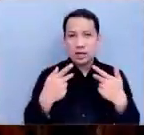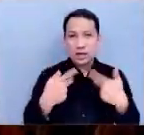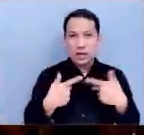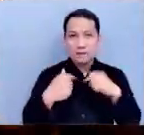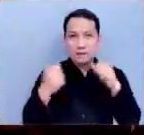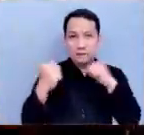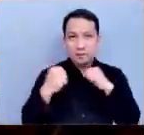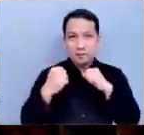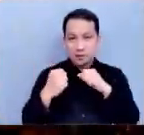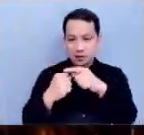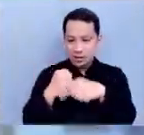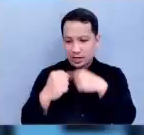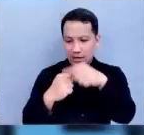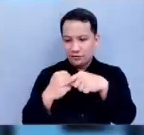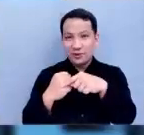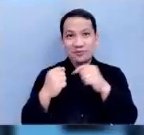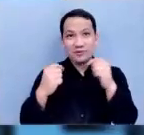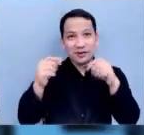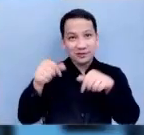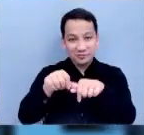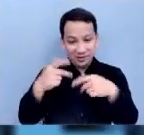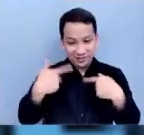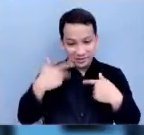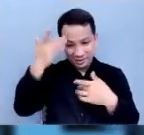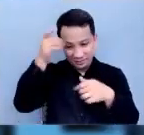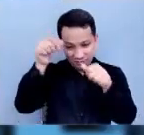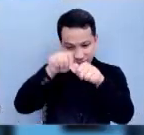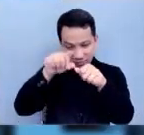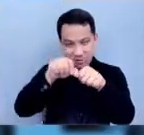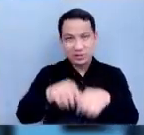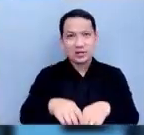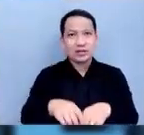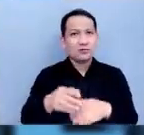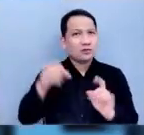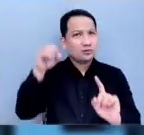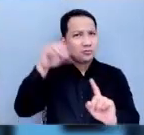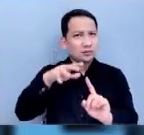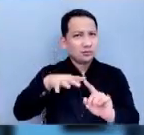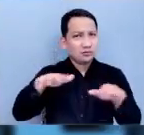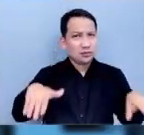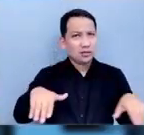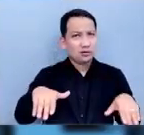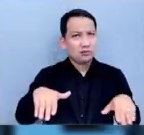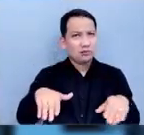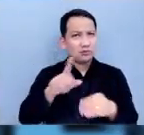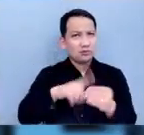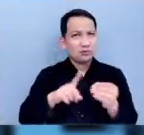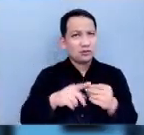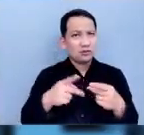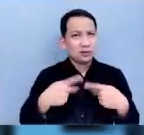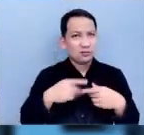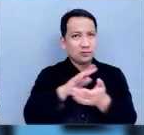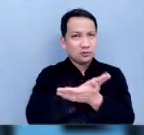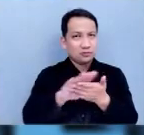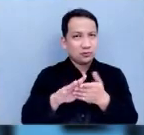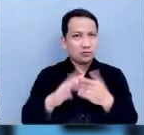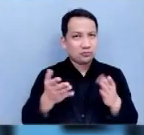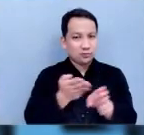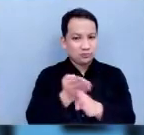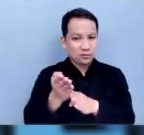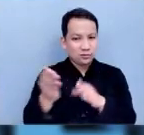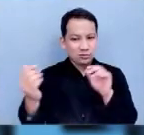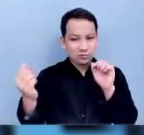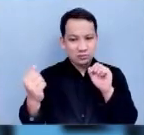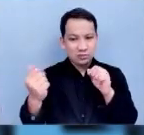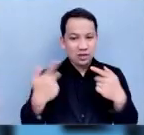kuto para maiwasan ang hawaan. Kaya naman, sa susunod na magbibilad ang mga bata sa araw, siguraduhin malinis at walang direktang kontakt sa